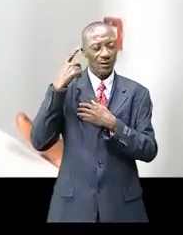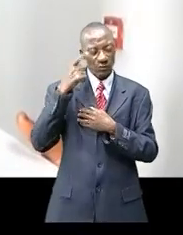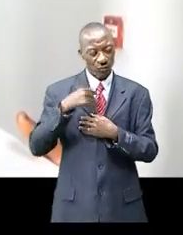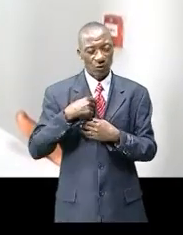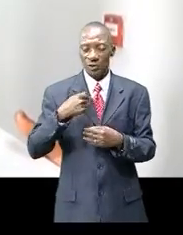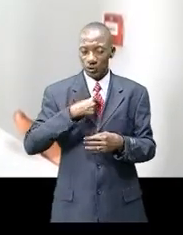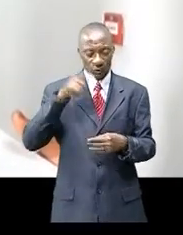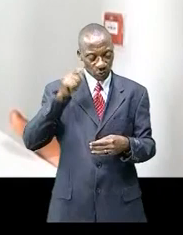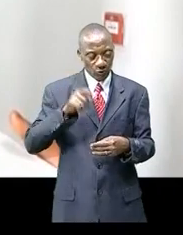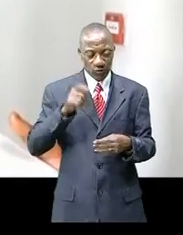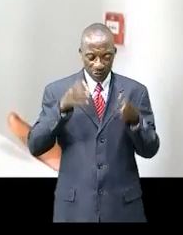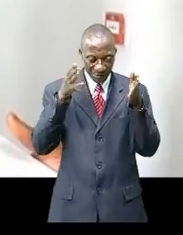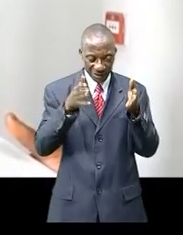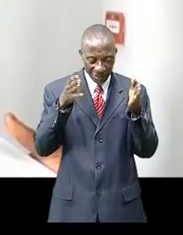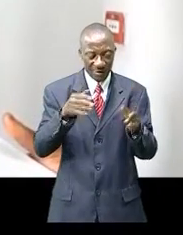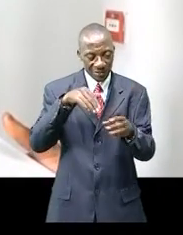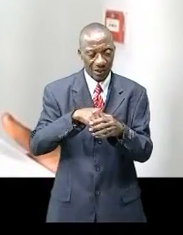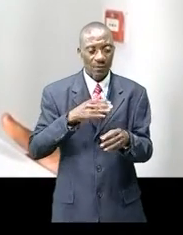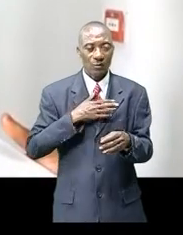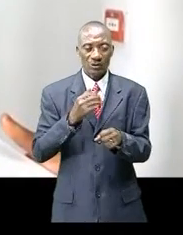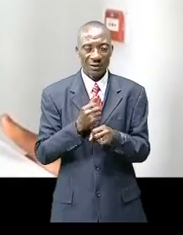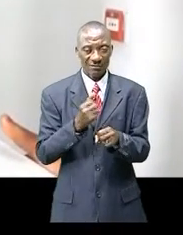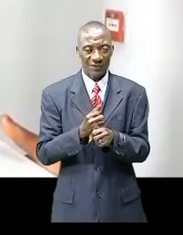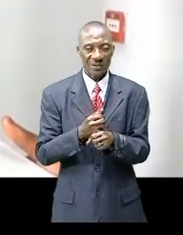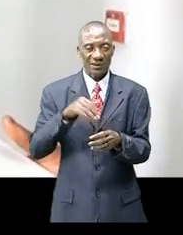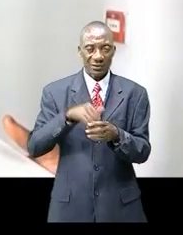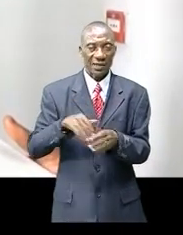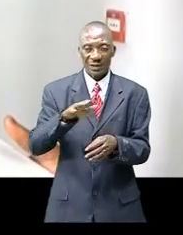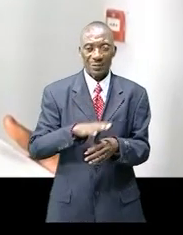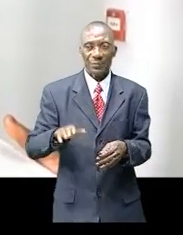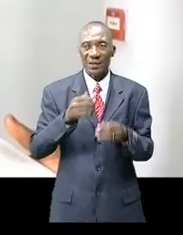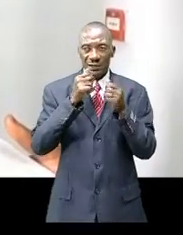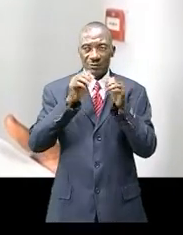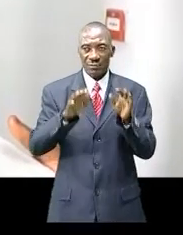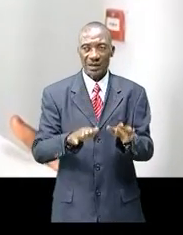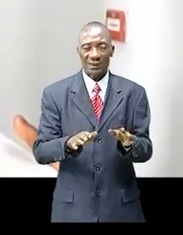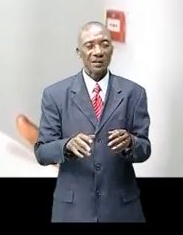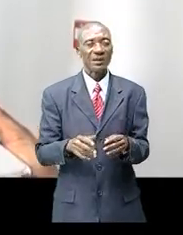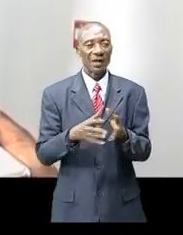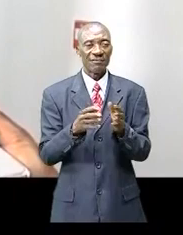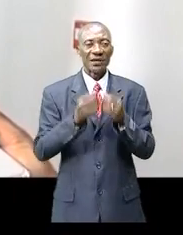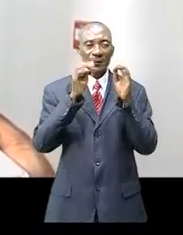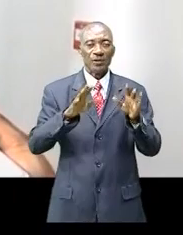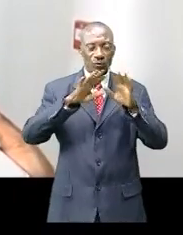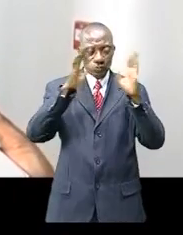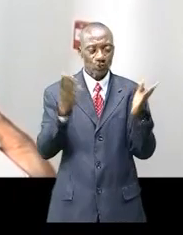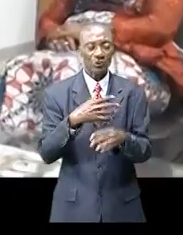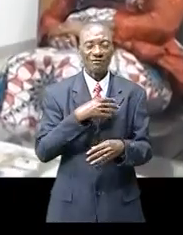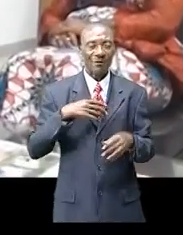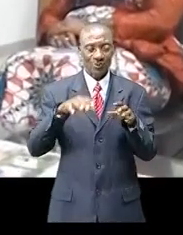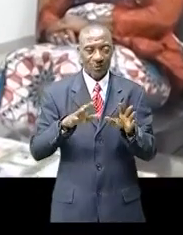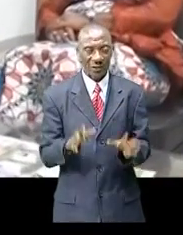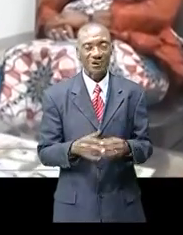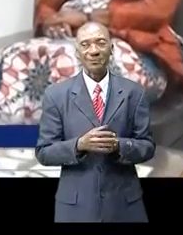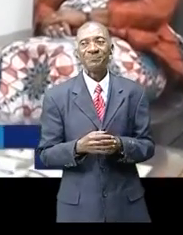travail. Ce qui sera fait au Mali, ça sera sous la bénédiction de toutes les femmes congolaises. Pour une conjugaison